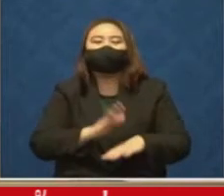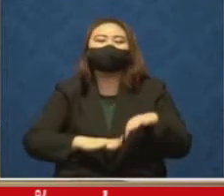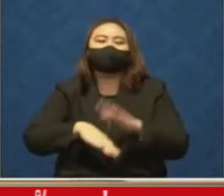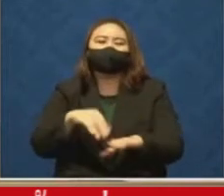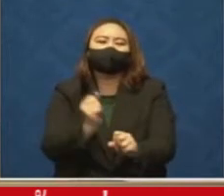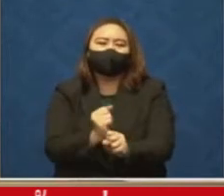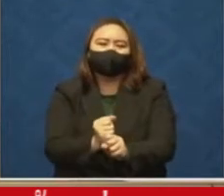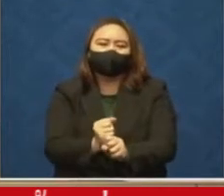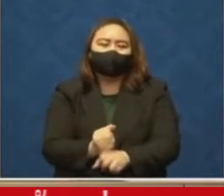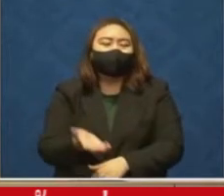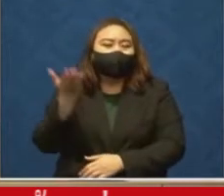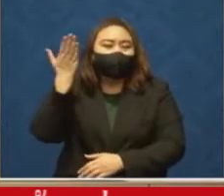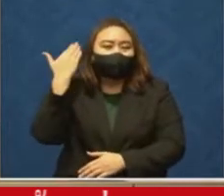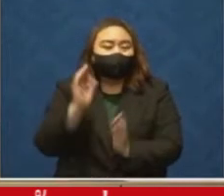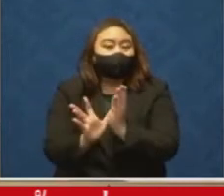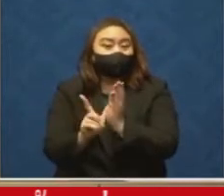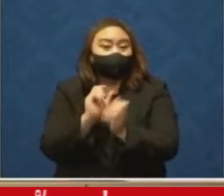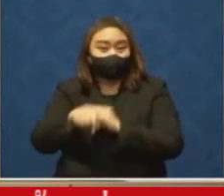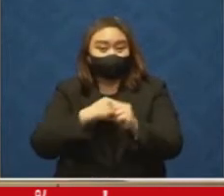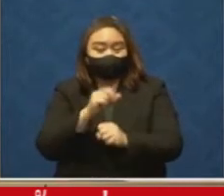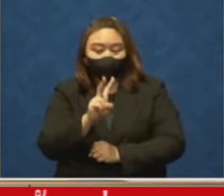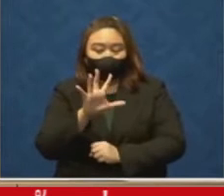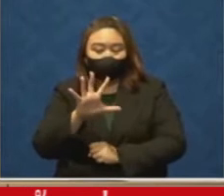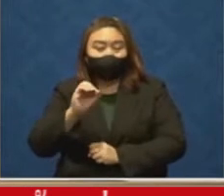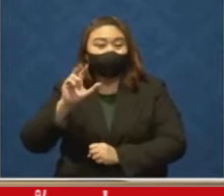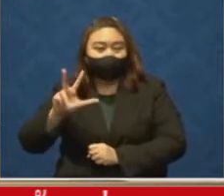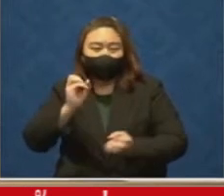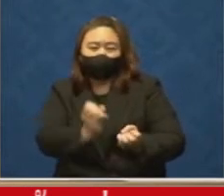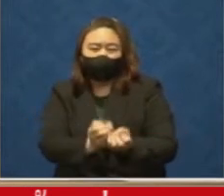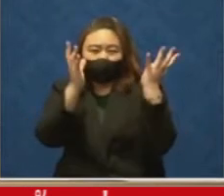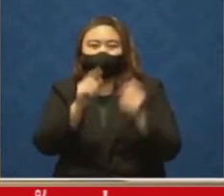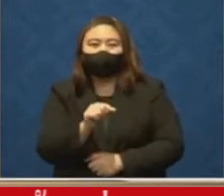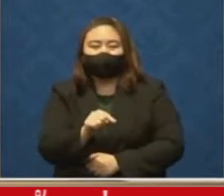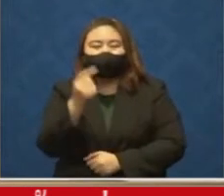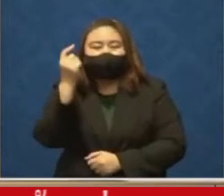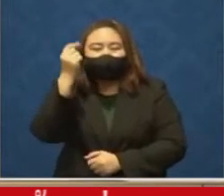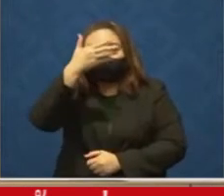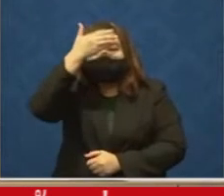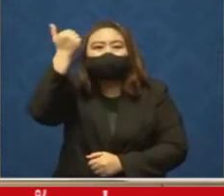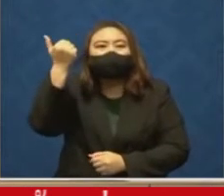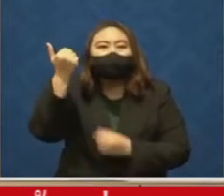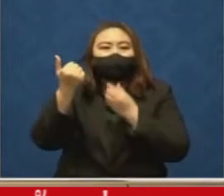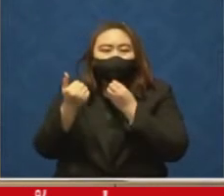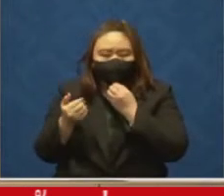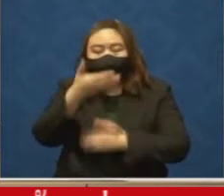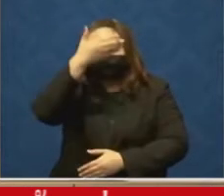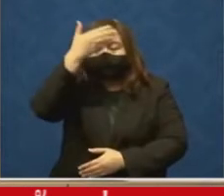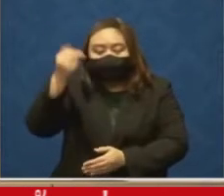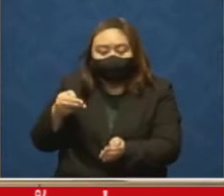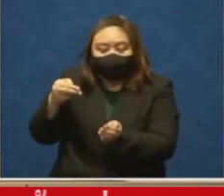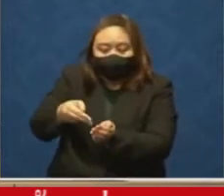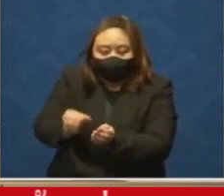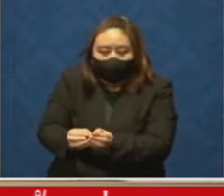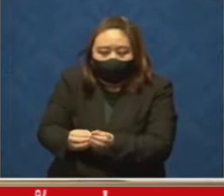๊อบ ก็ใช้แนนวนนะครัไอ้ที่เกิดเหตุที่สีละชา เมื่อปี 53 ผมก็สัททานว่ามันลืม ไมได้เตรยมกัน